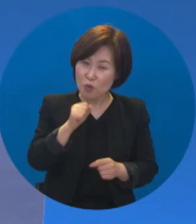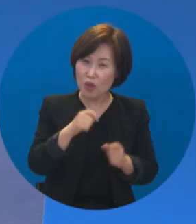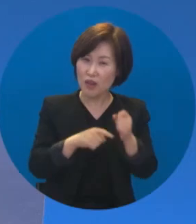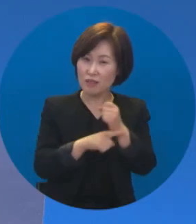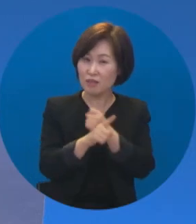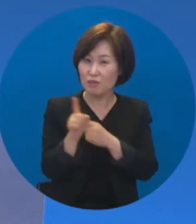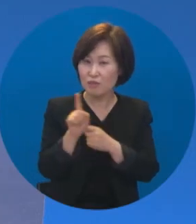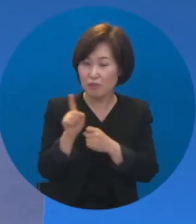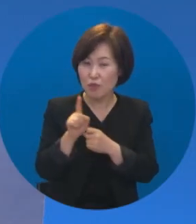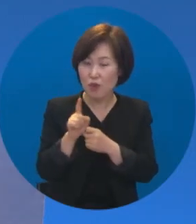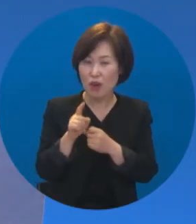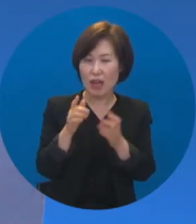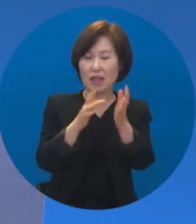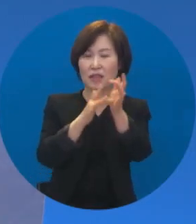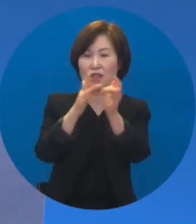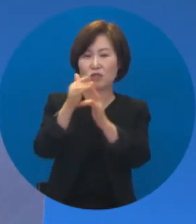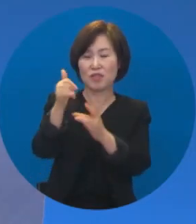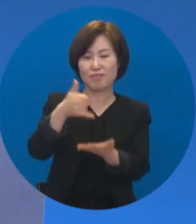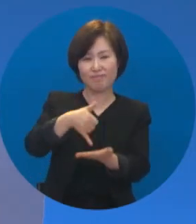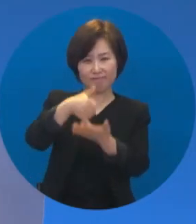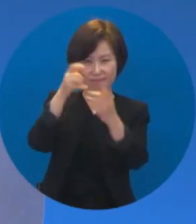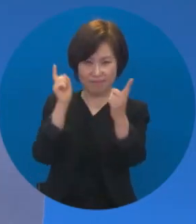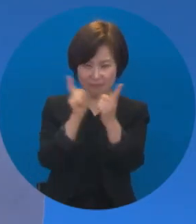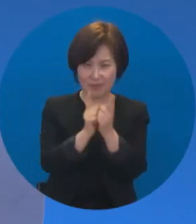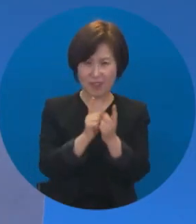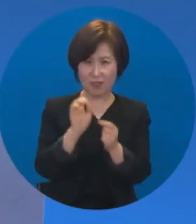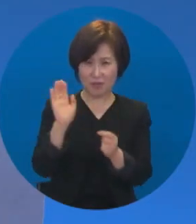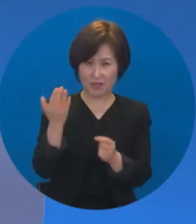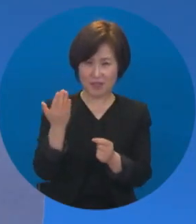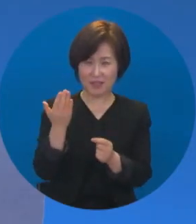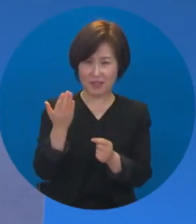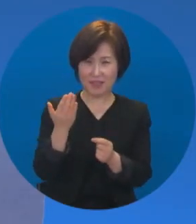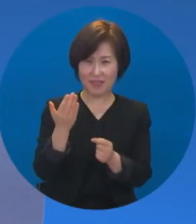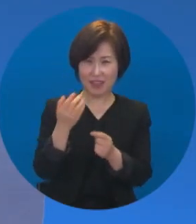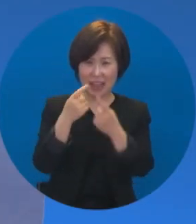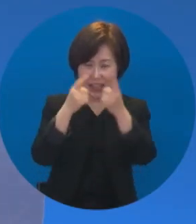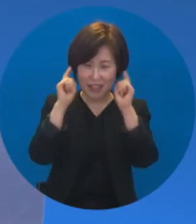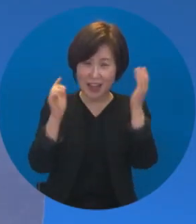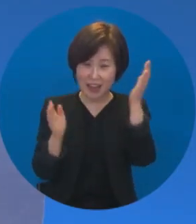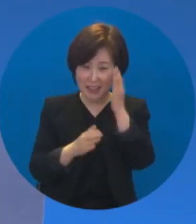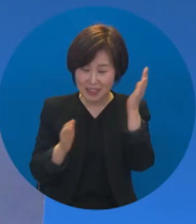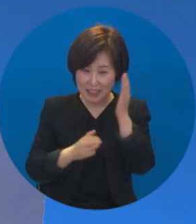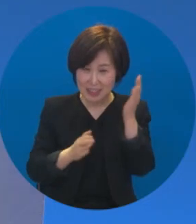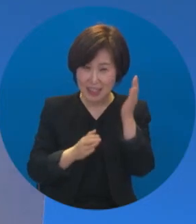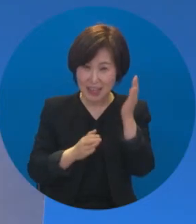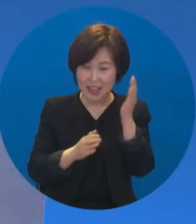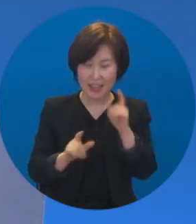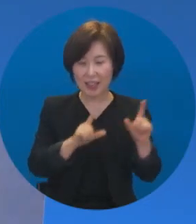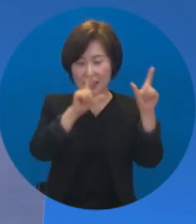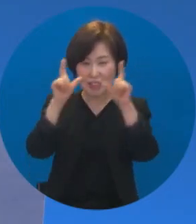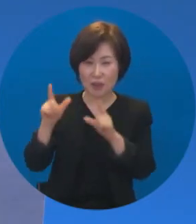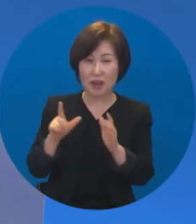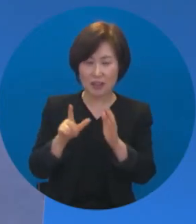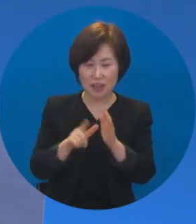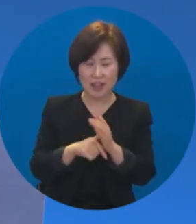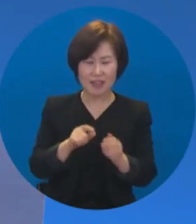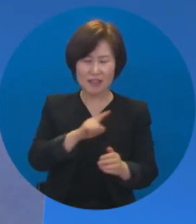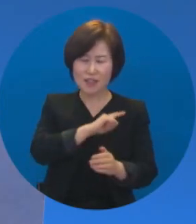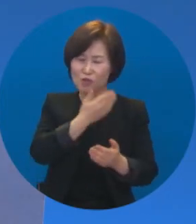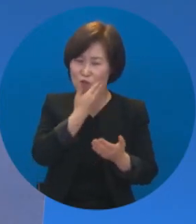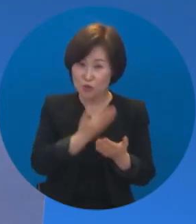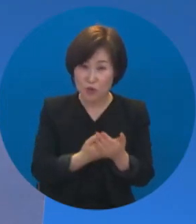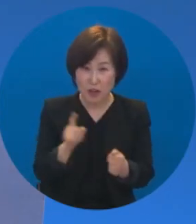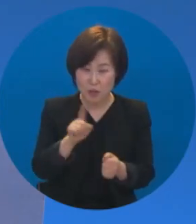인격적으로 만났어요. 대학교에 들어가서 그렇게 고대하던 대학 생활에서 제일 중요한 것이 예수님을 선택하는